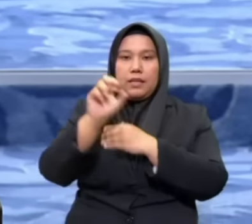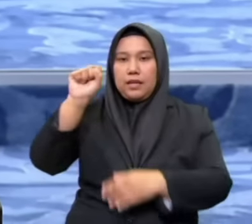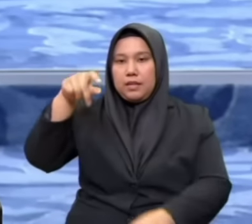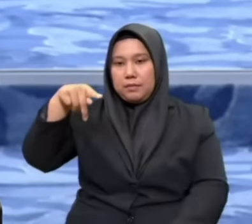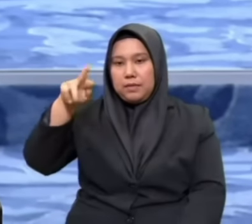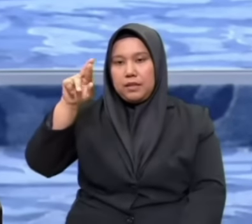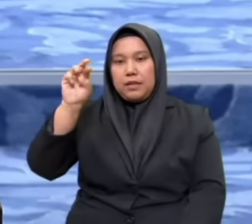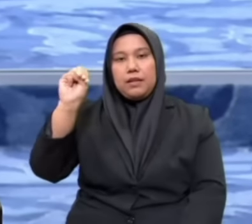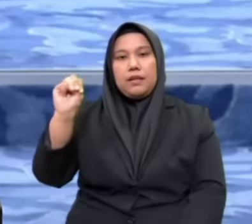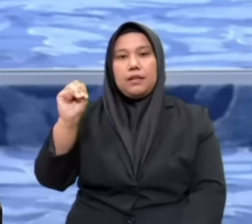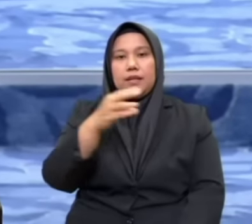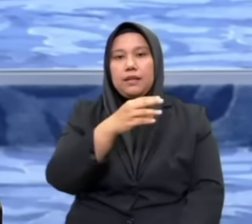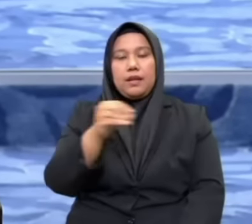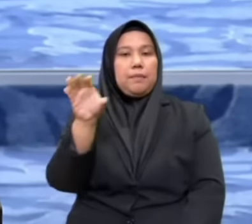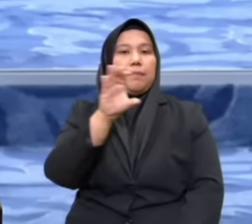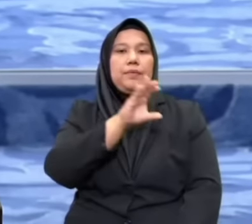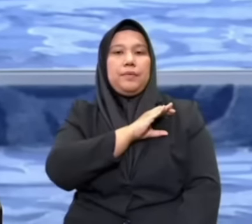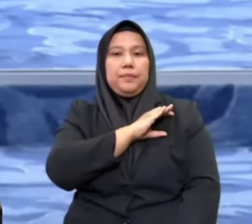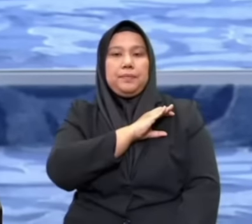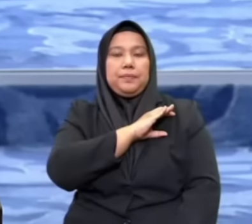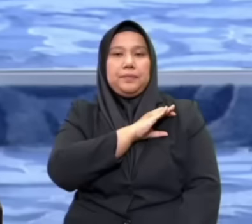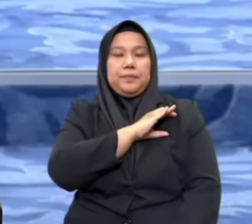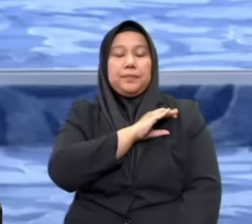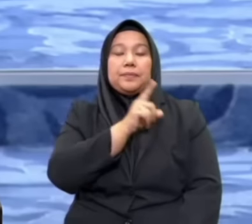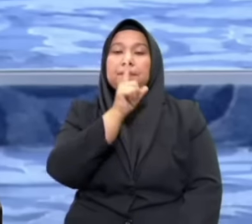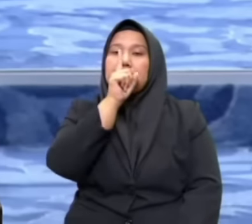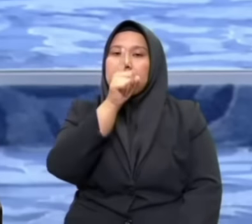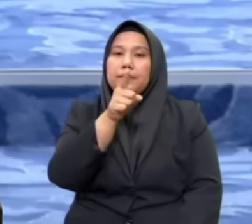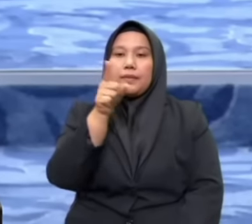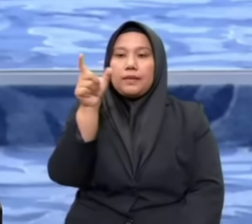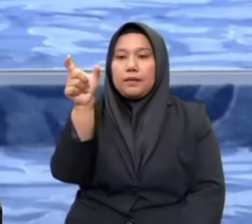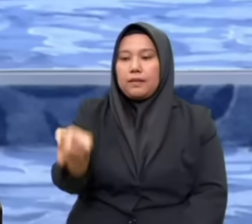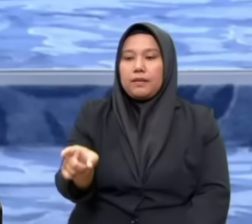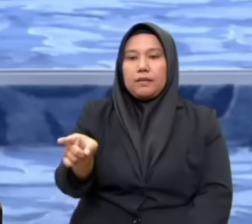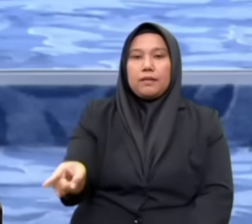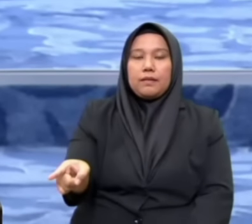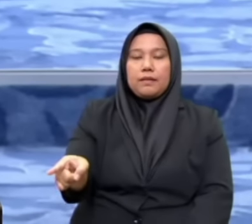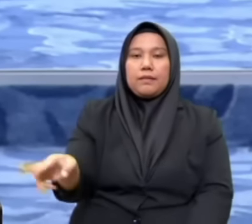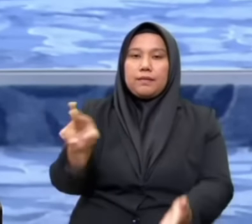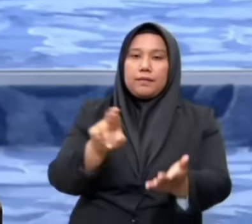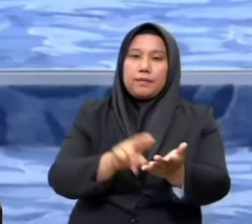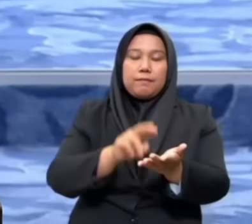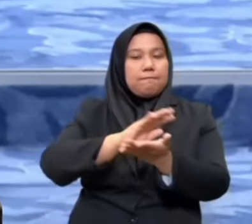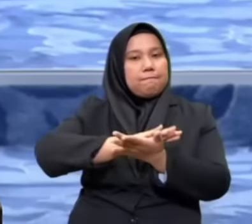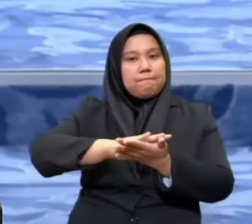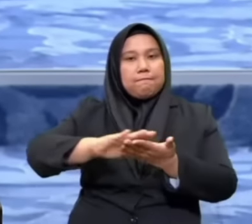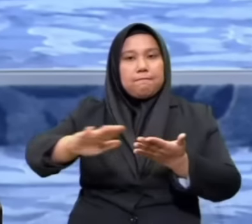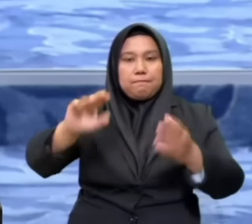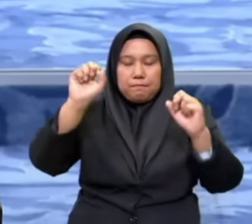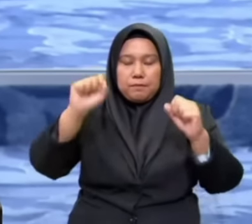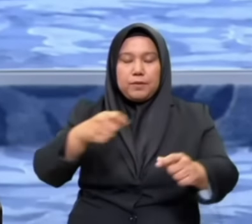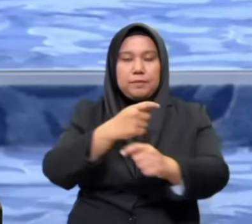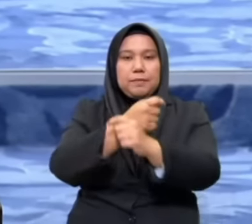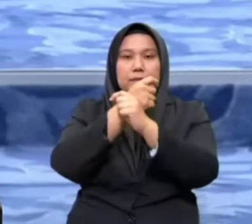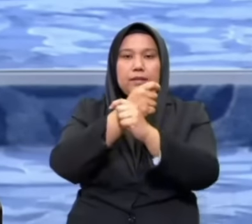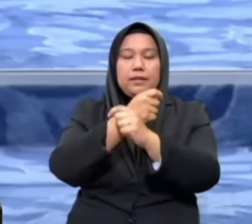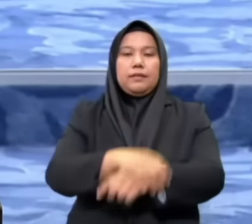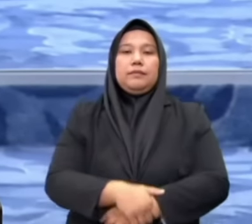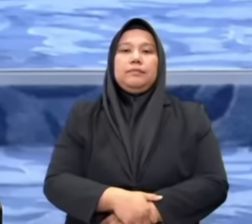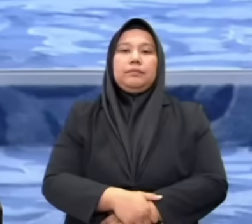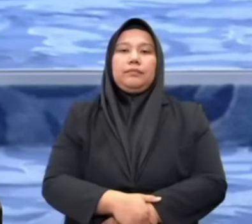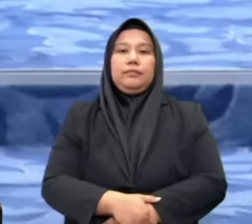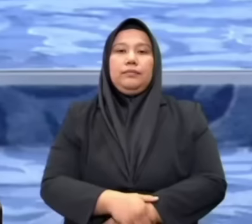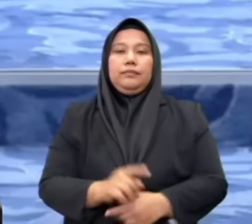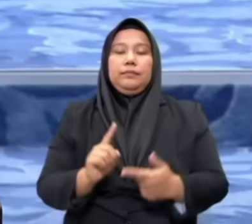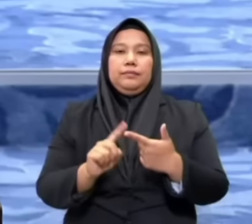SPRM dan Polis Diraja Malaysia untuk pastikan rekod mereka itu bersih dan dapat dipertahankan.